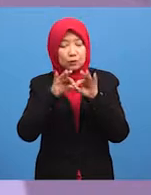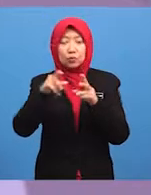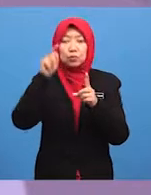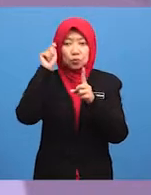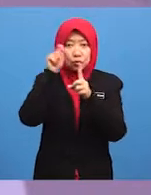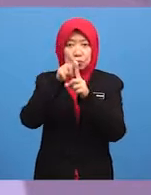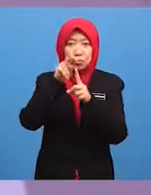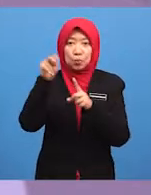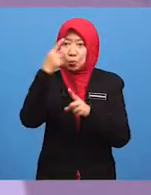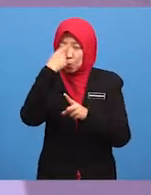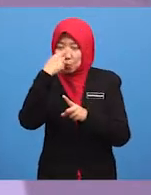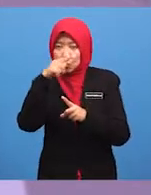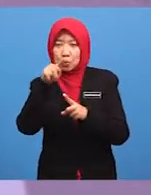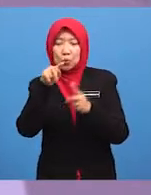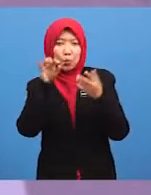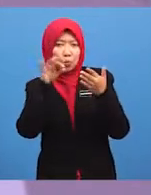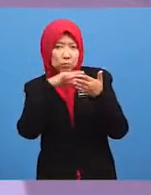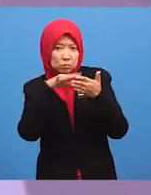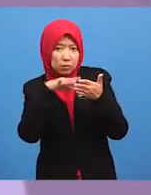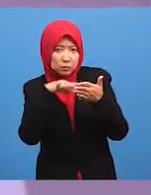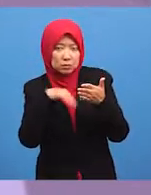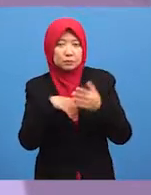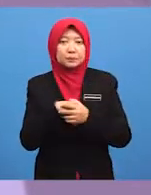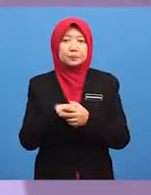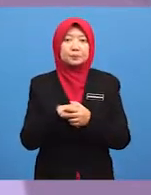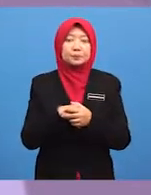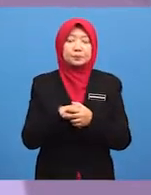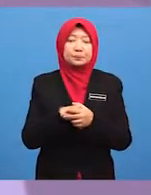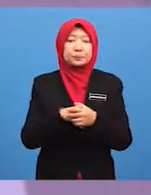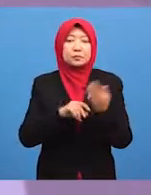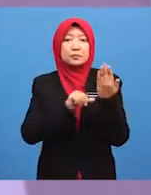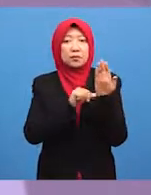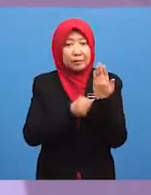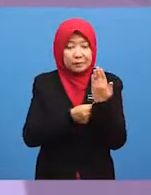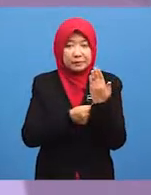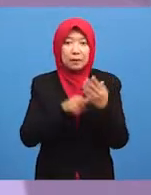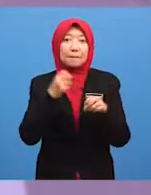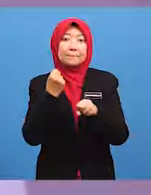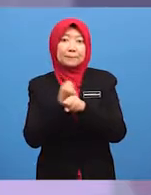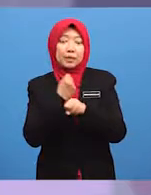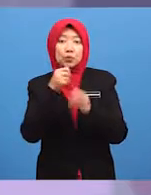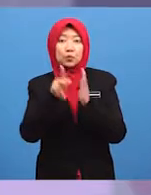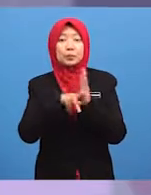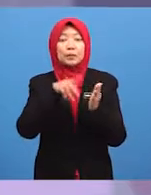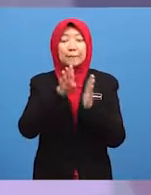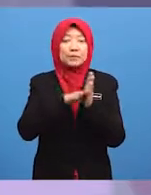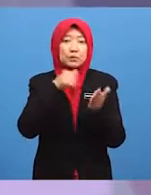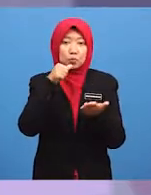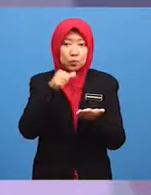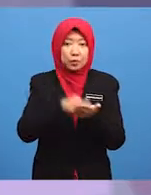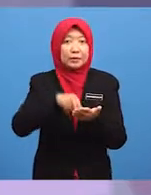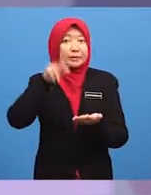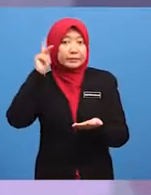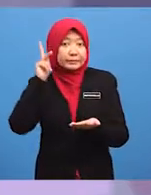bertujuan mengkaji dan menyelidik asal-usul batu bersurat yang digunakan dan